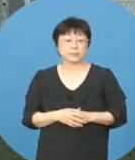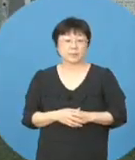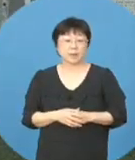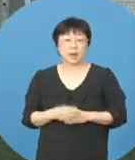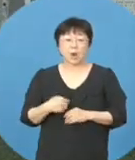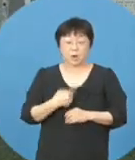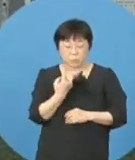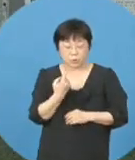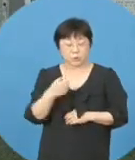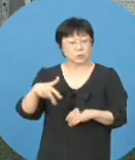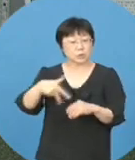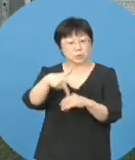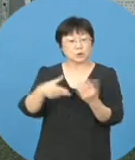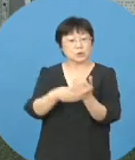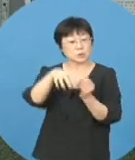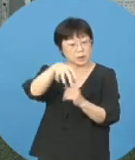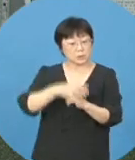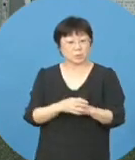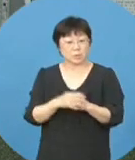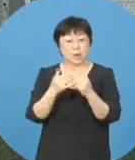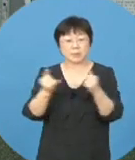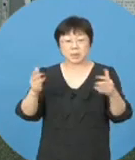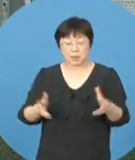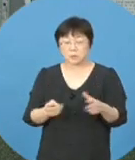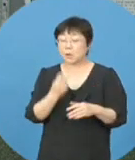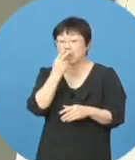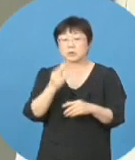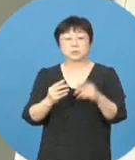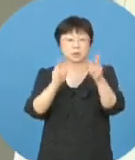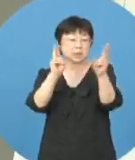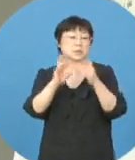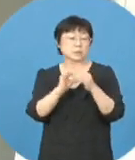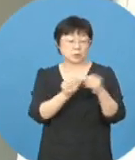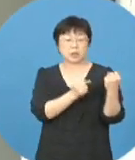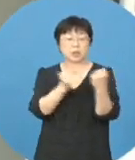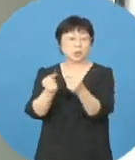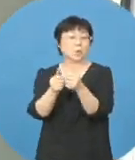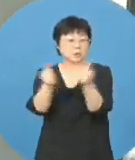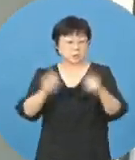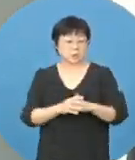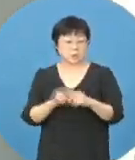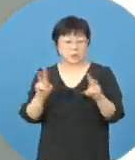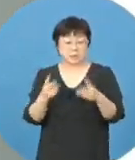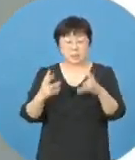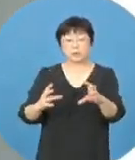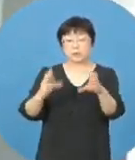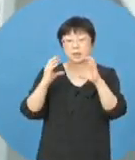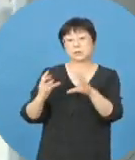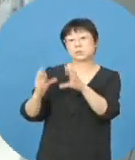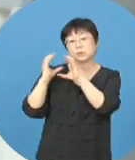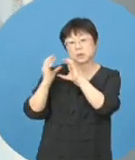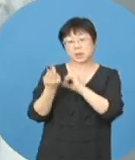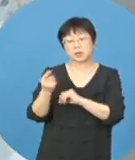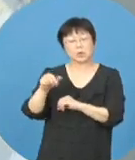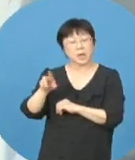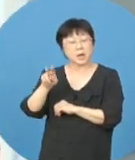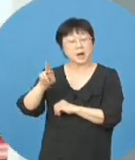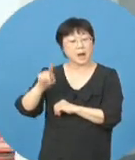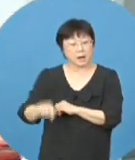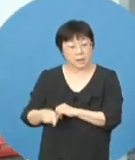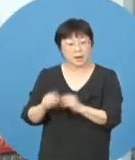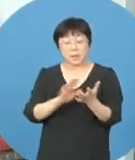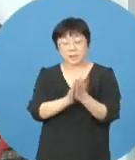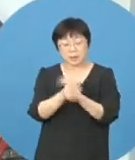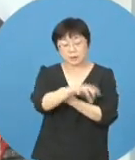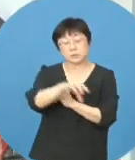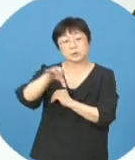もう一つの水素ステーションは民間のガス会社による移動式。専用タンクを搭載したトレーラーで県内の複